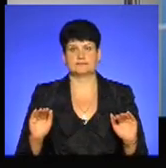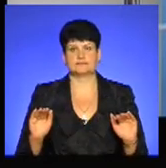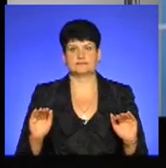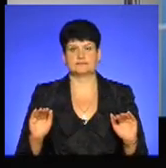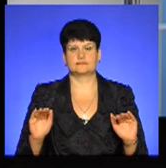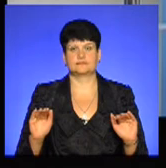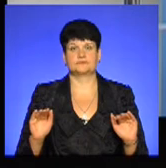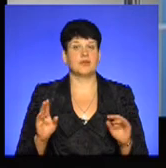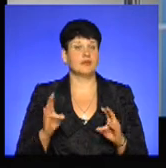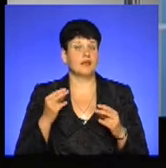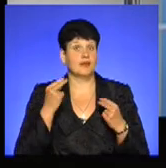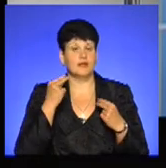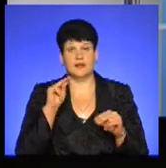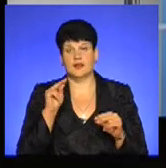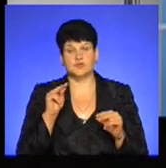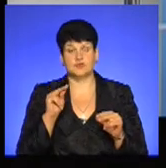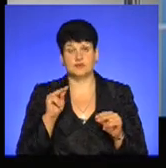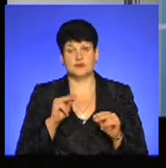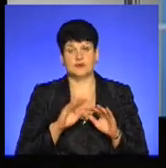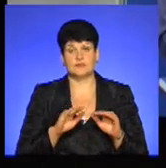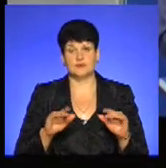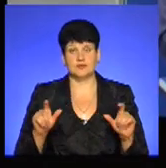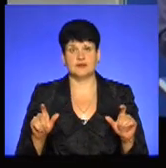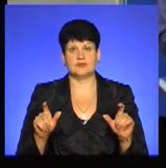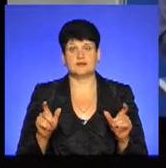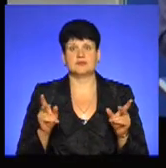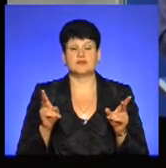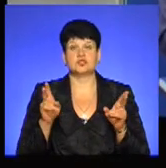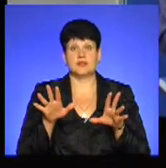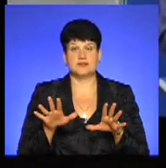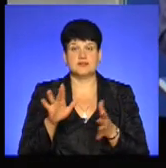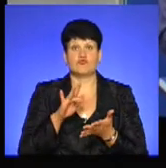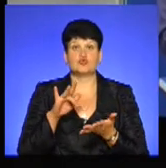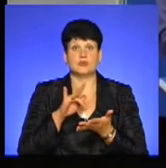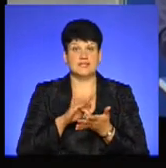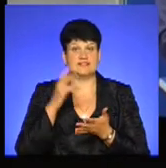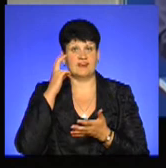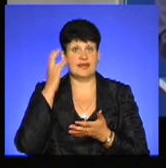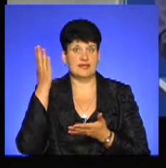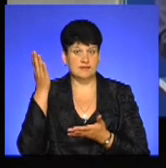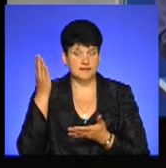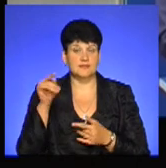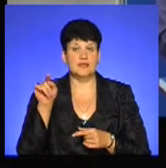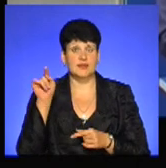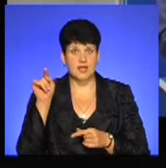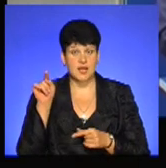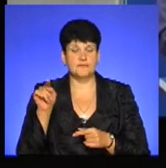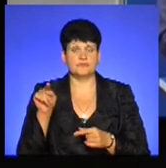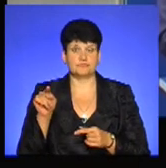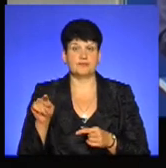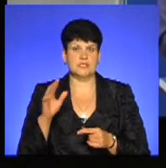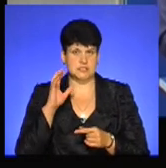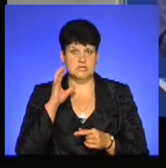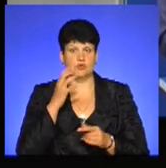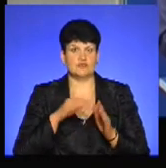Найкращі абітурієнти все-таки зосереджуються в столиці, в Києві. Там досить солідні, серйозні